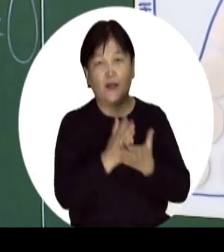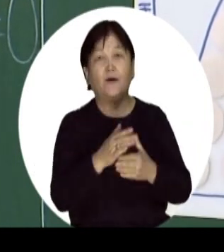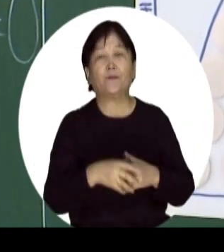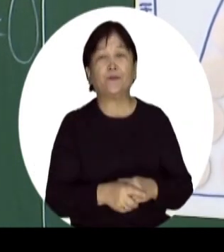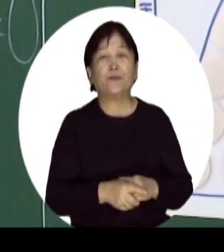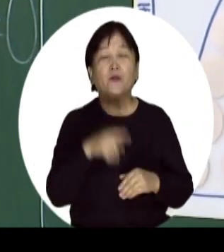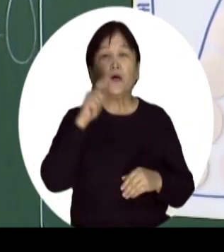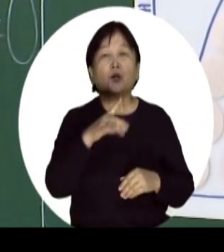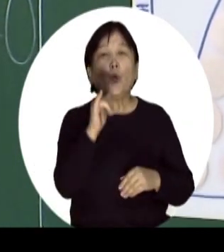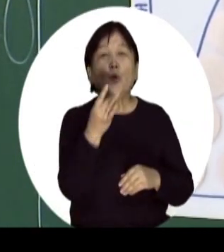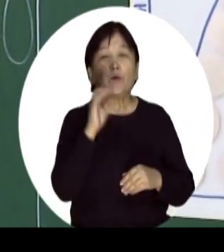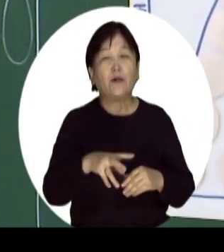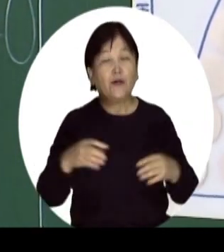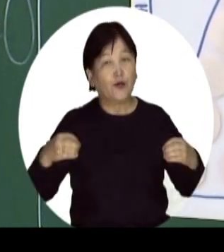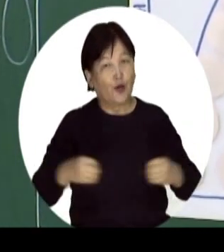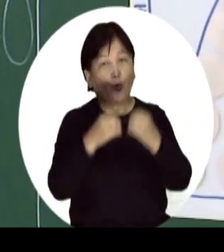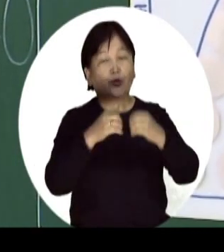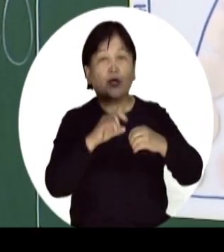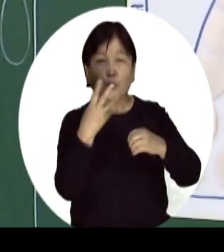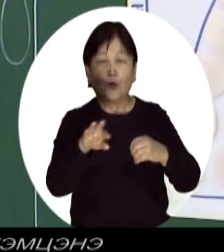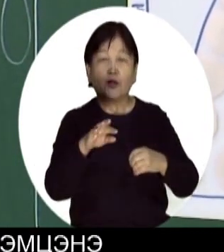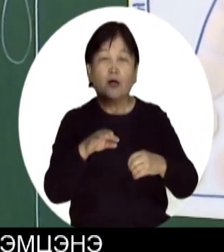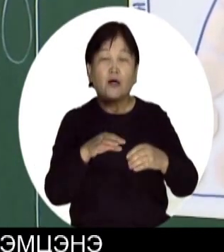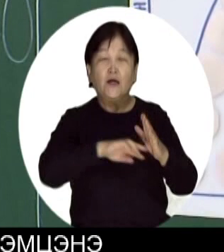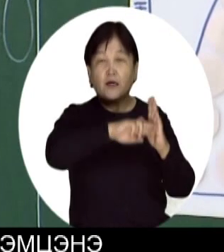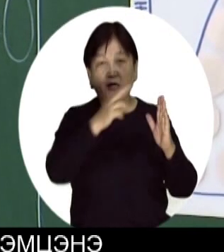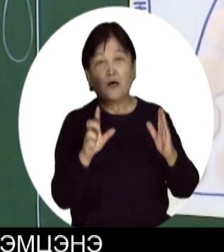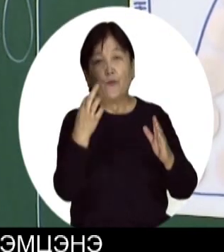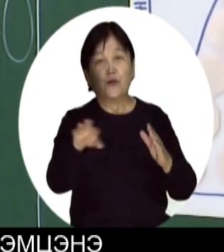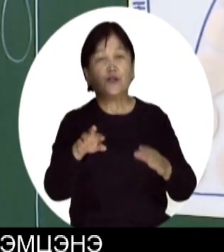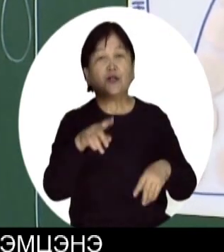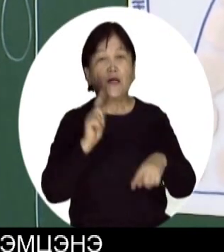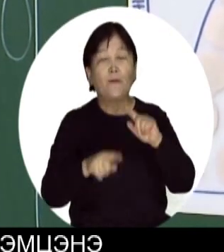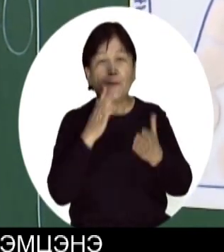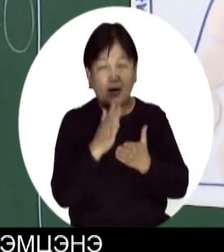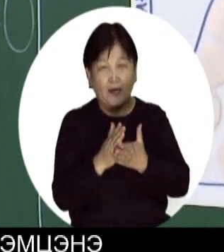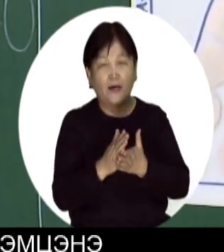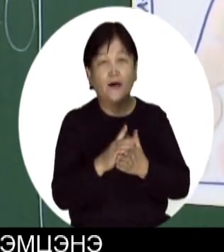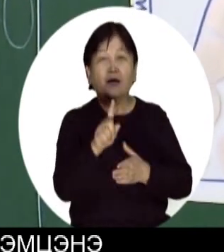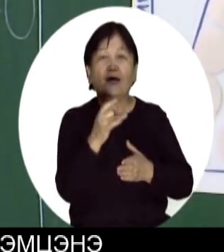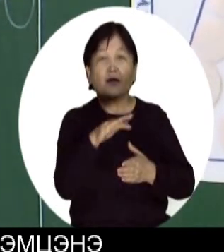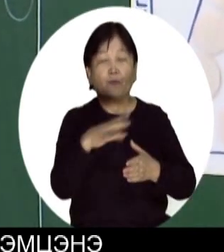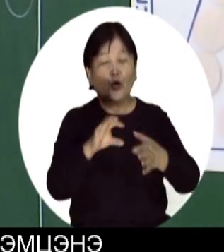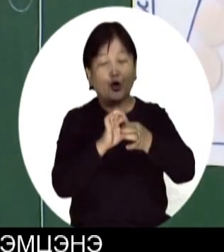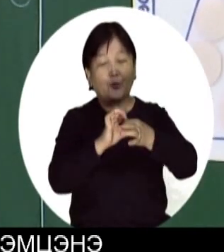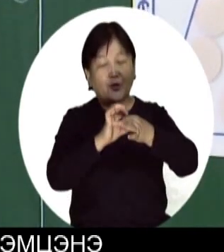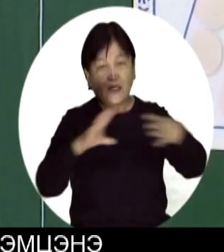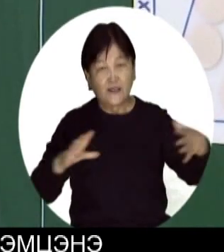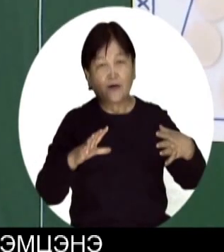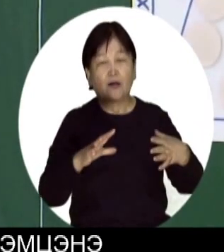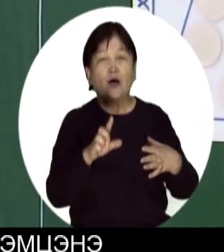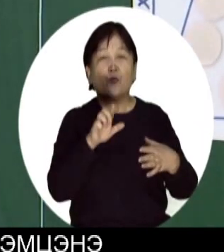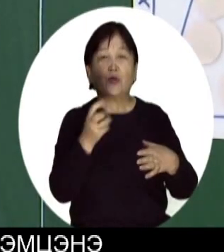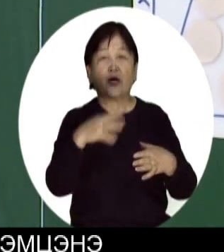За энд урвал явагдахын тулд эхлээд их өдсийн доторх хими холбоо тасраад бүтээгдэхүүн бодис шинээр хими